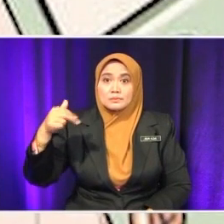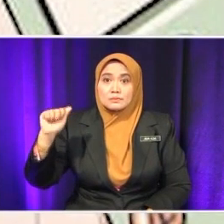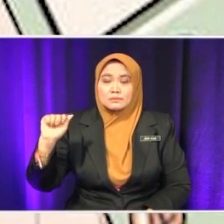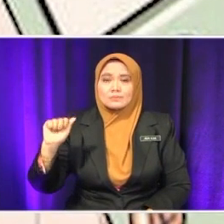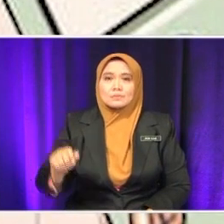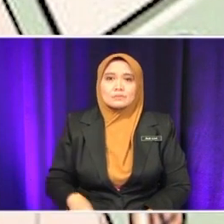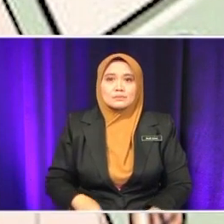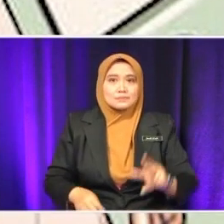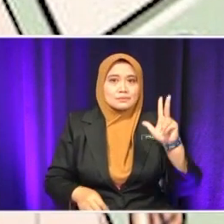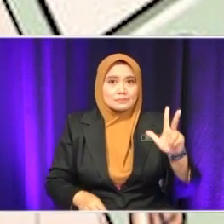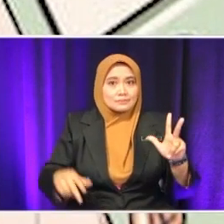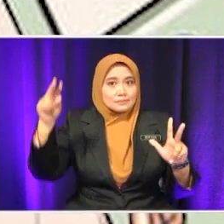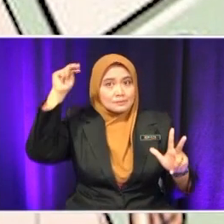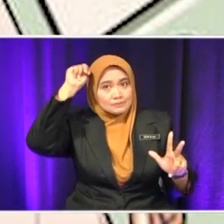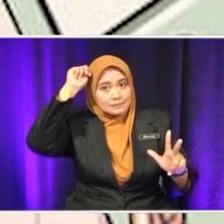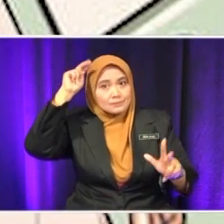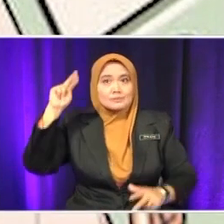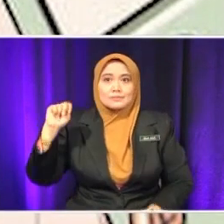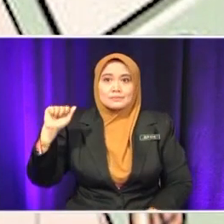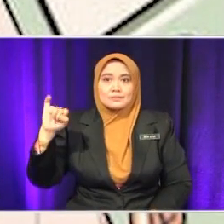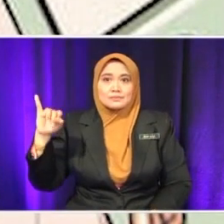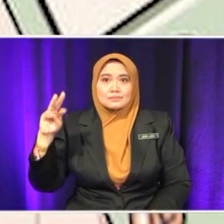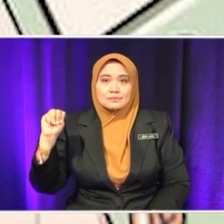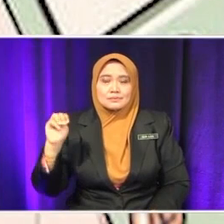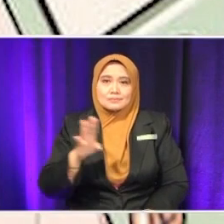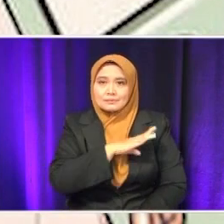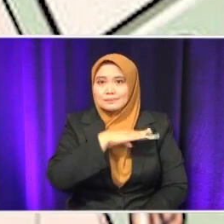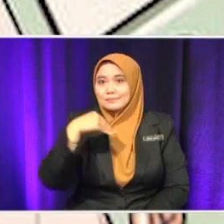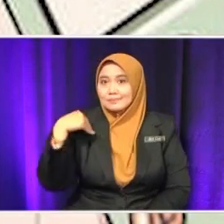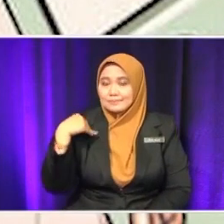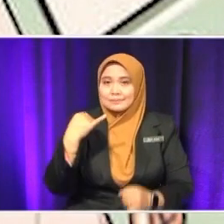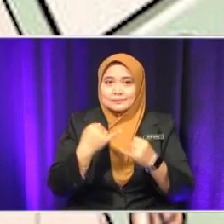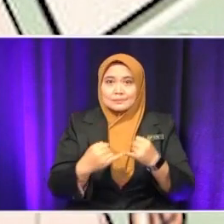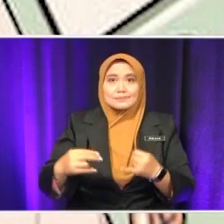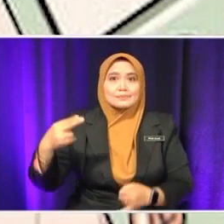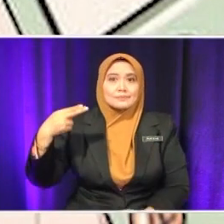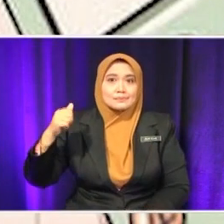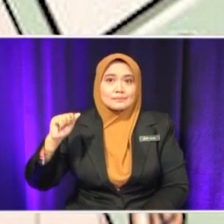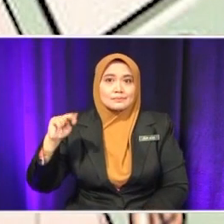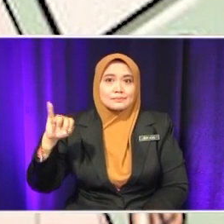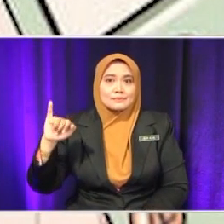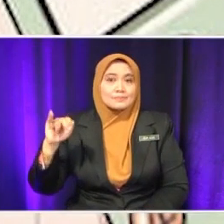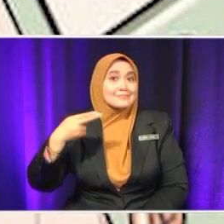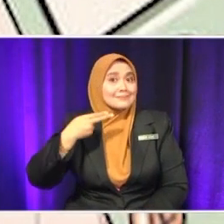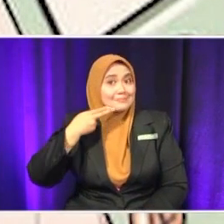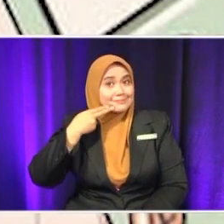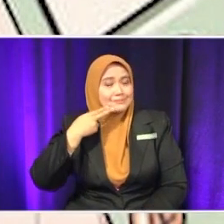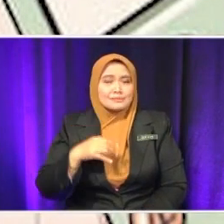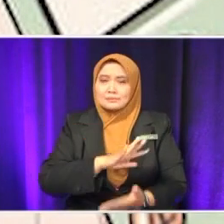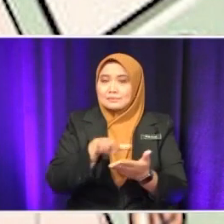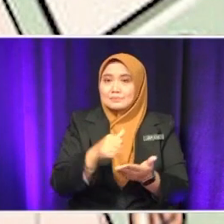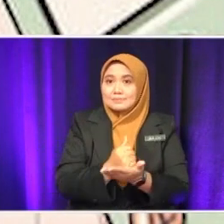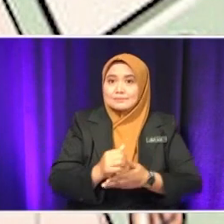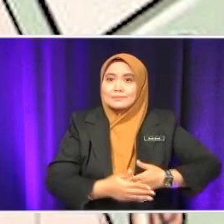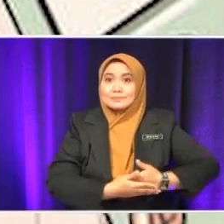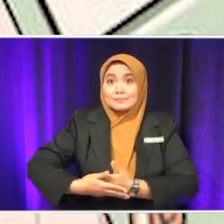tu ada Naim. Hai Naim. Dan ada seorang lagi, Hani. Hai Hani. Ini semua anak-anak